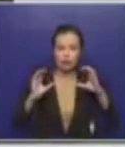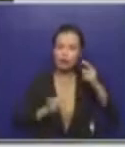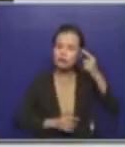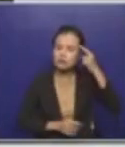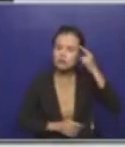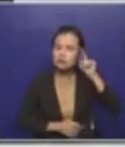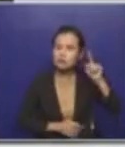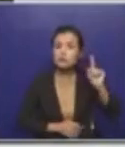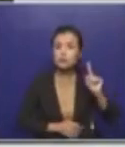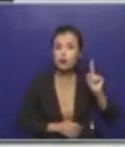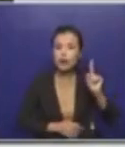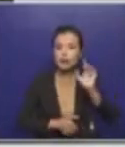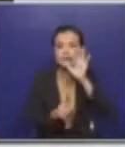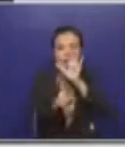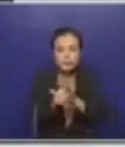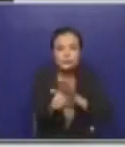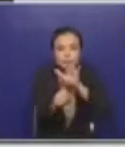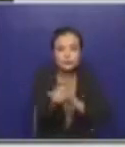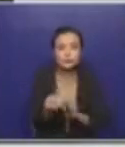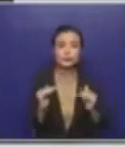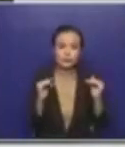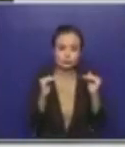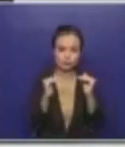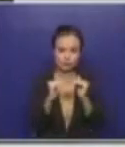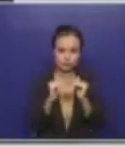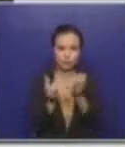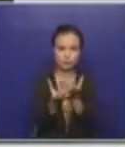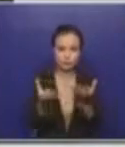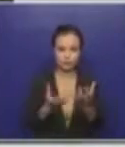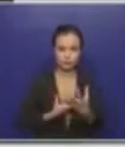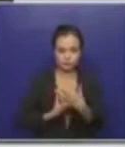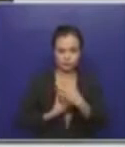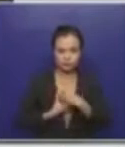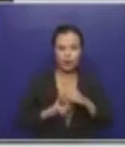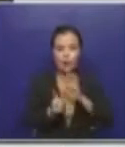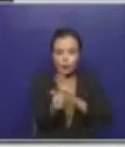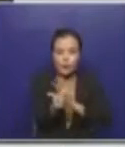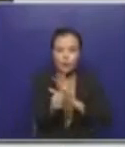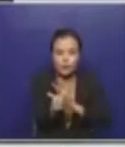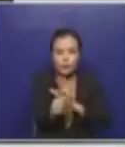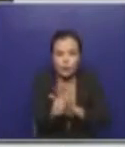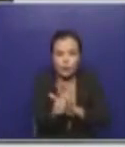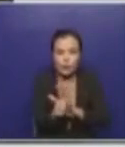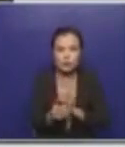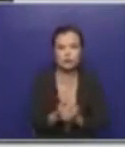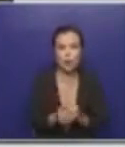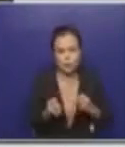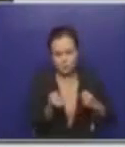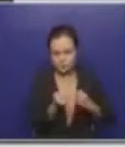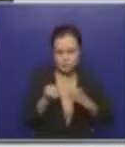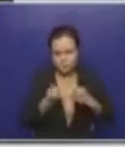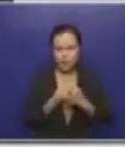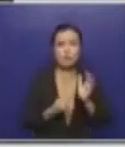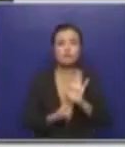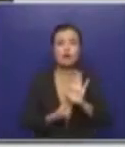งหลักเมตตาธรรมหลักประนีประนอมอย่าใช้ความรุนแรงผม